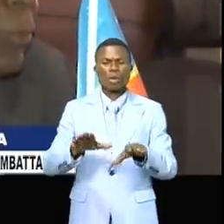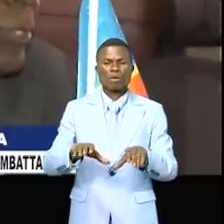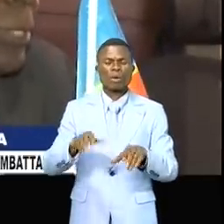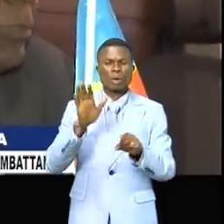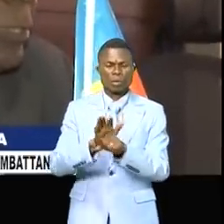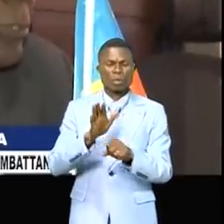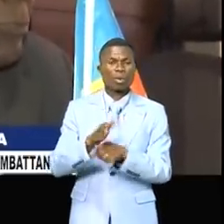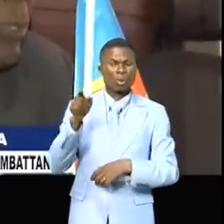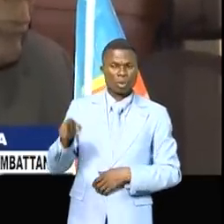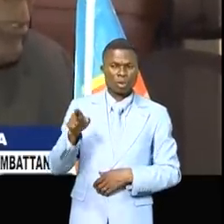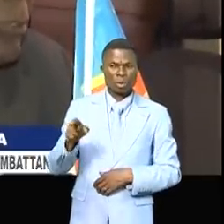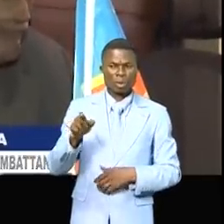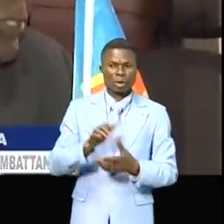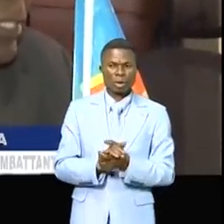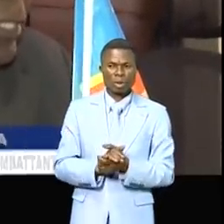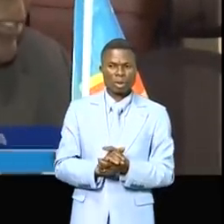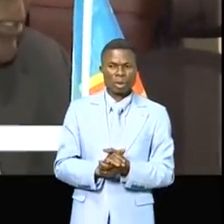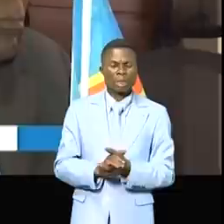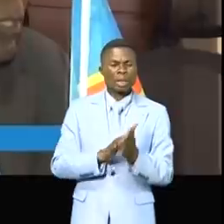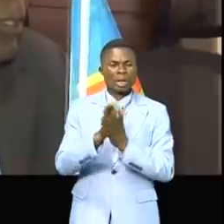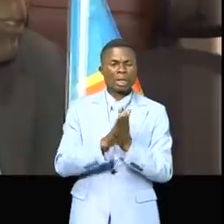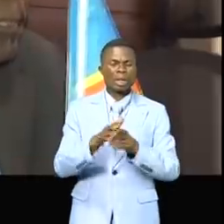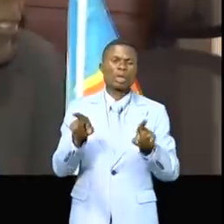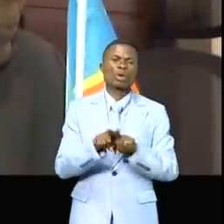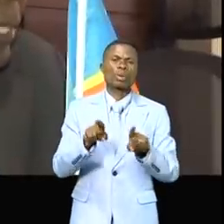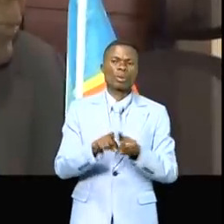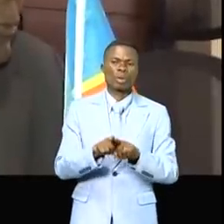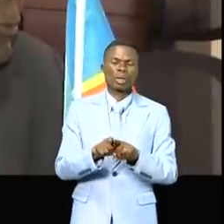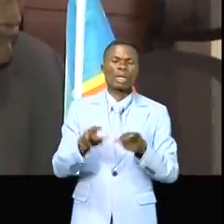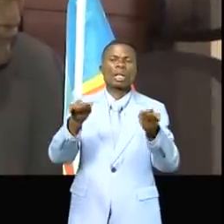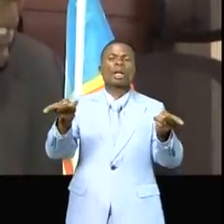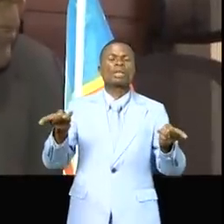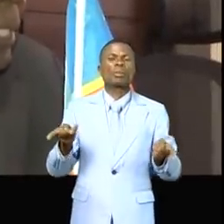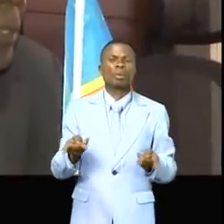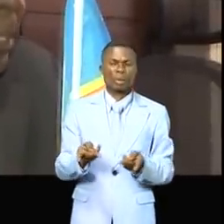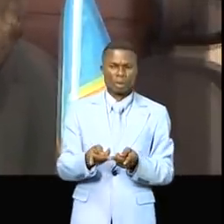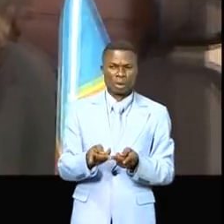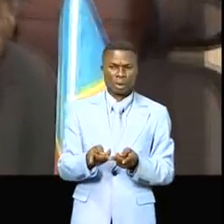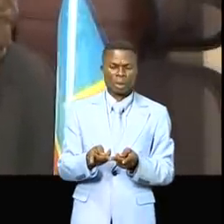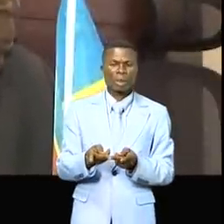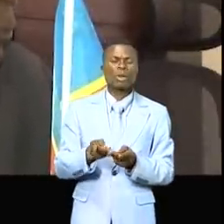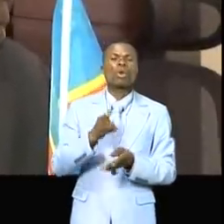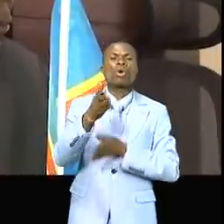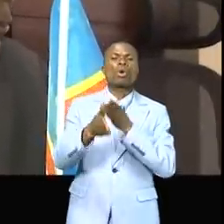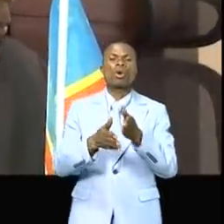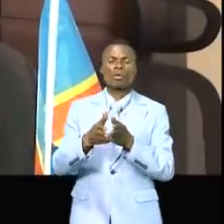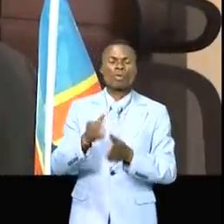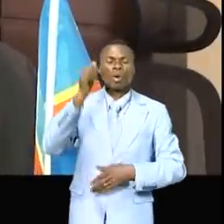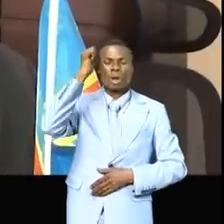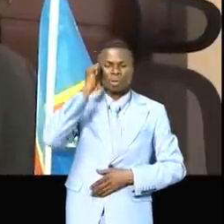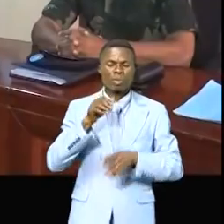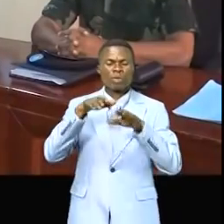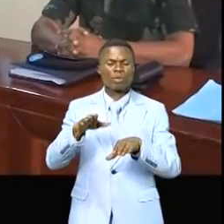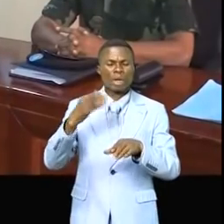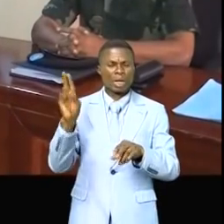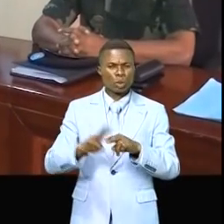qui aussi peuvent être considérés comme des espaces où la piraterie maritime ou la culture